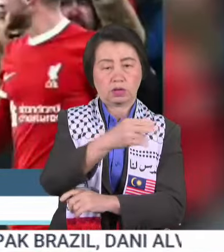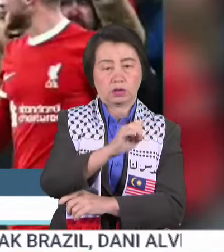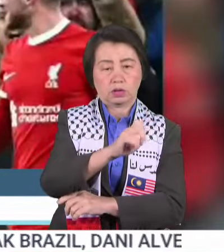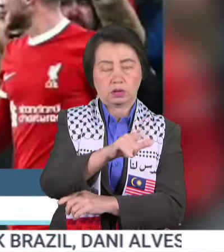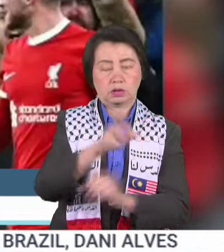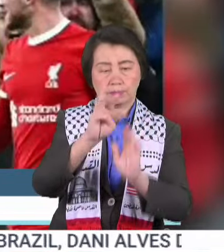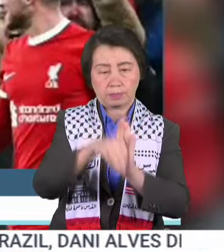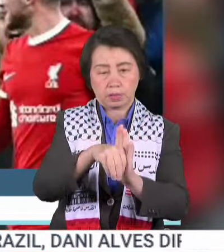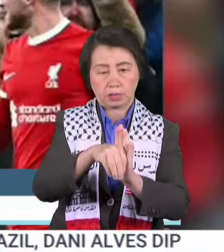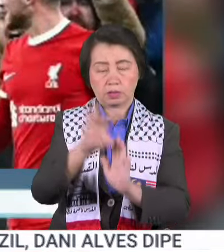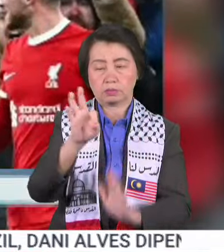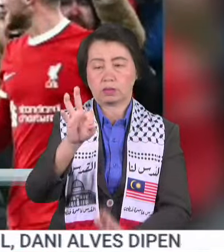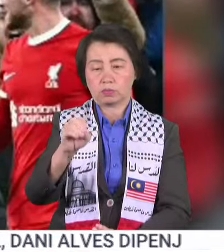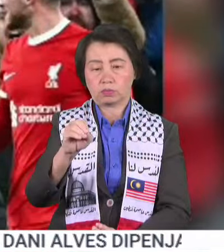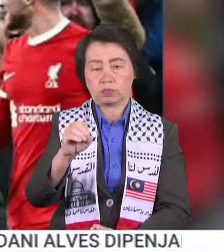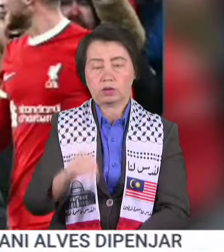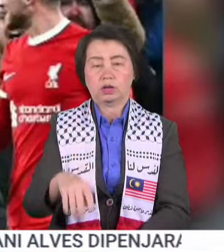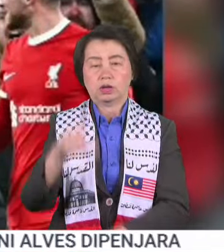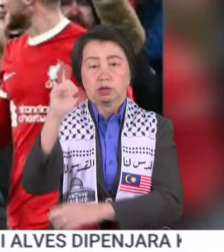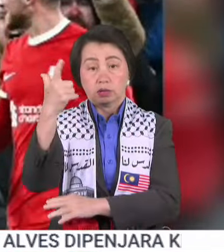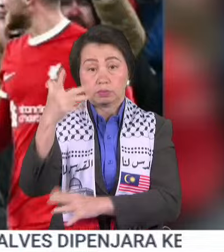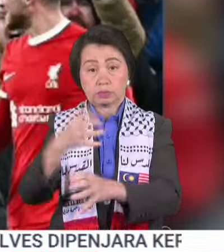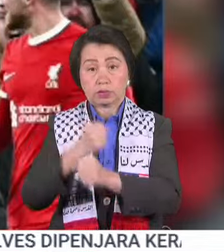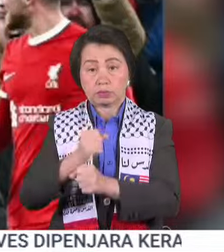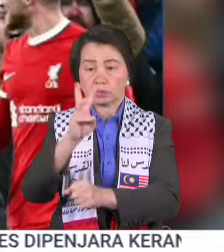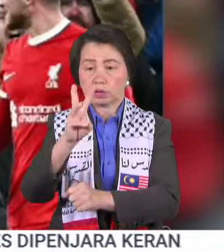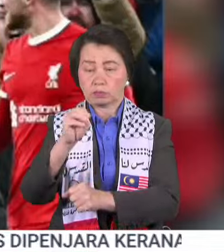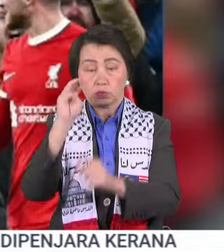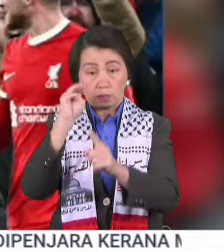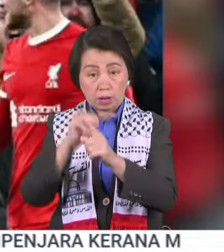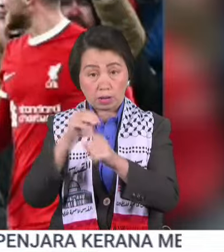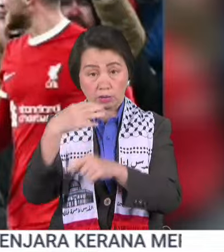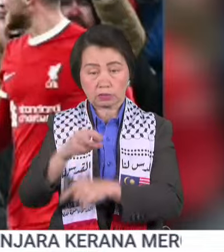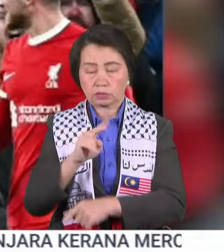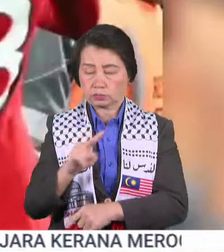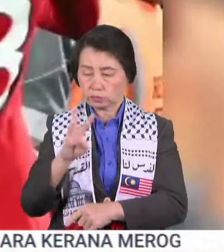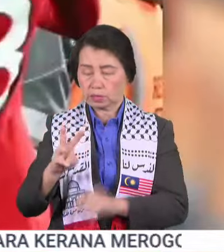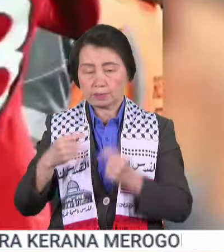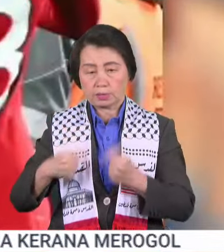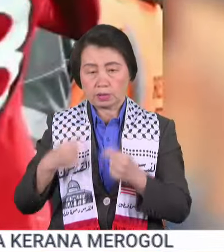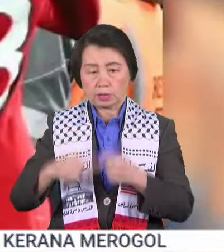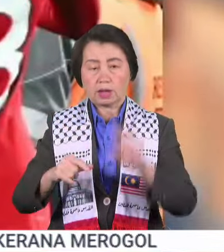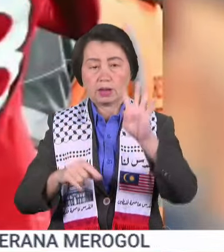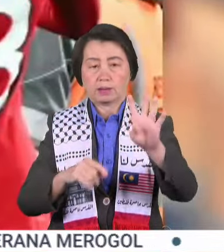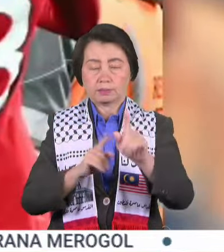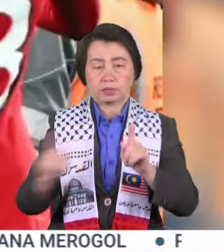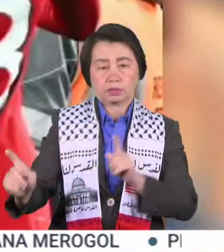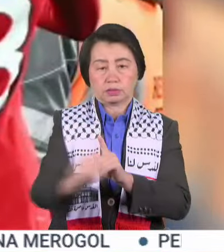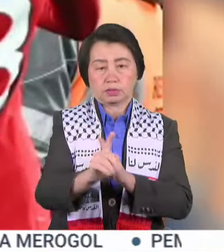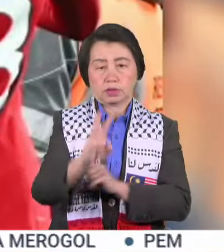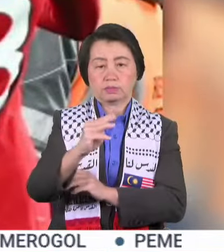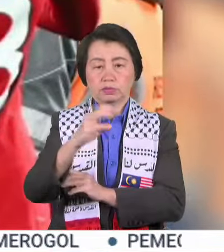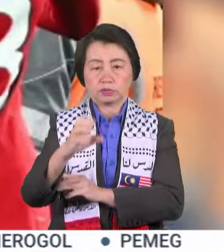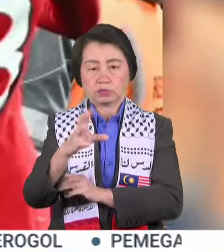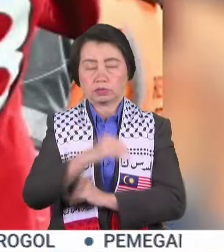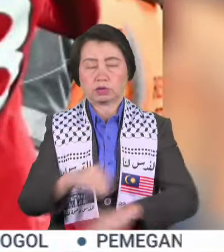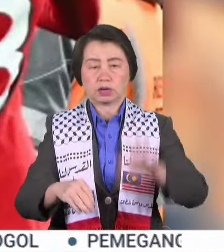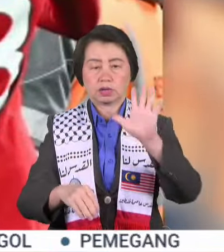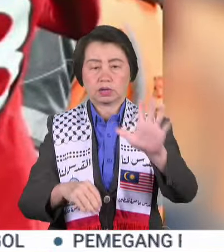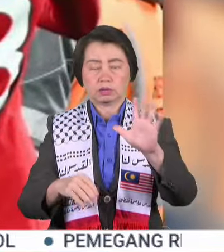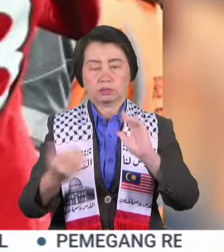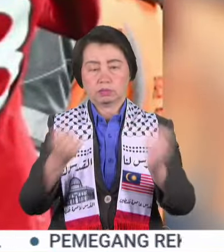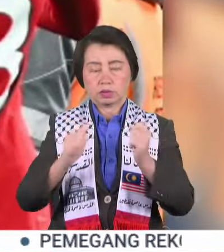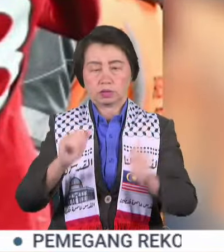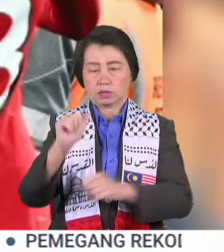pada minit ke-90. Liverpool kini mengumpul 60 mata selepas 26 perlawanan, 4 mata di depan Manchester City dan 5